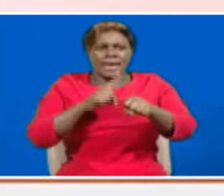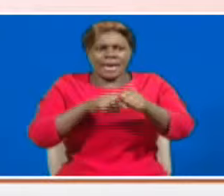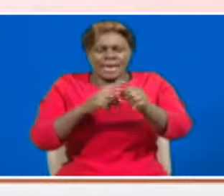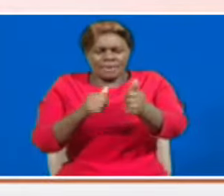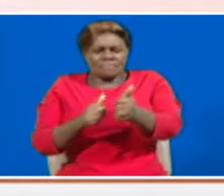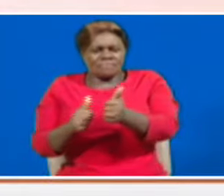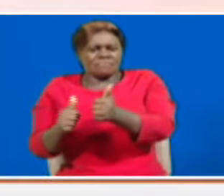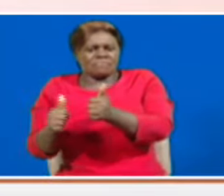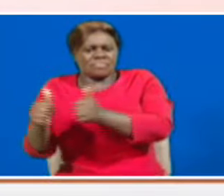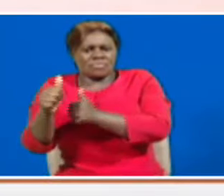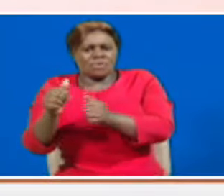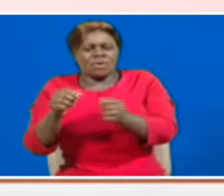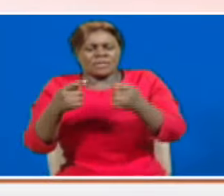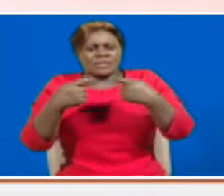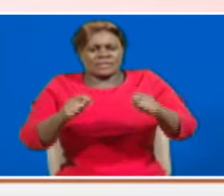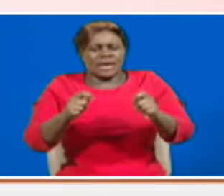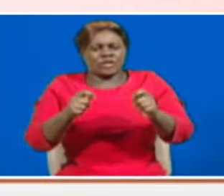kuhepa